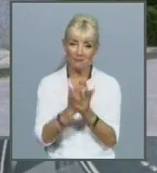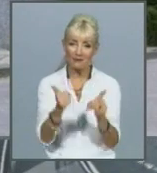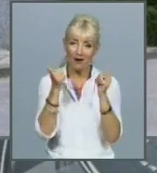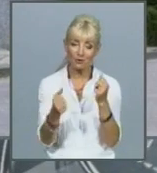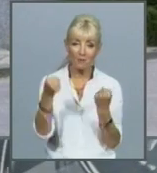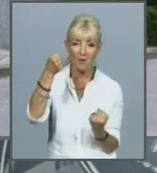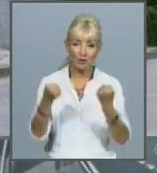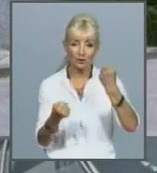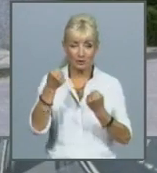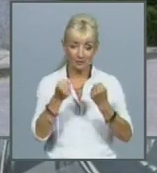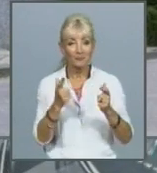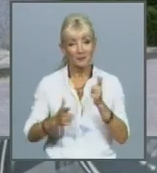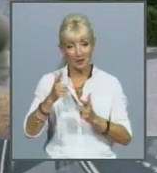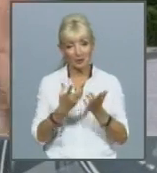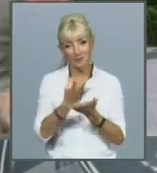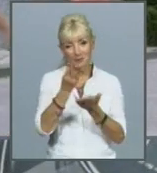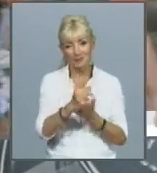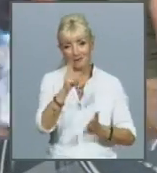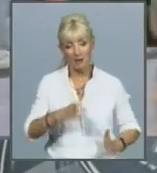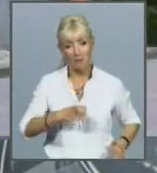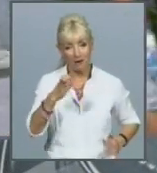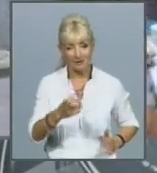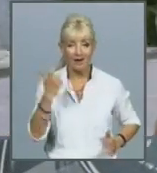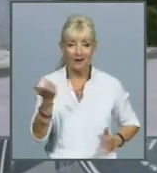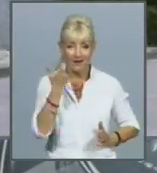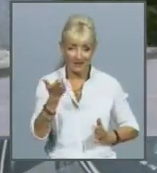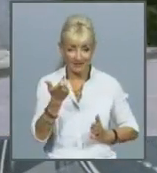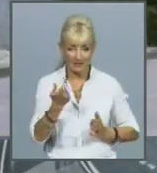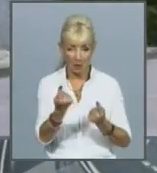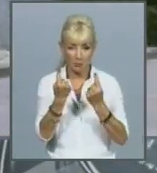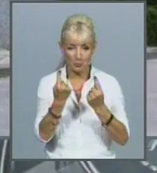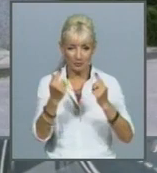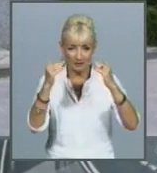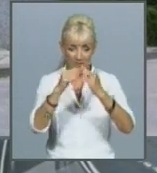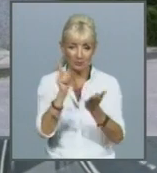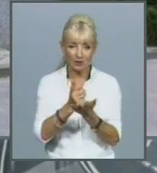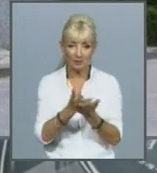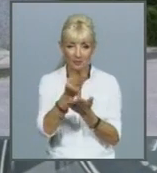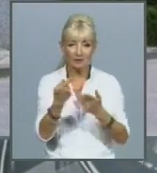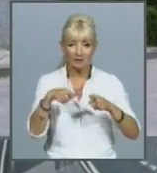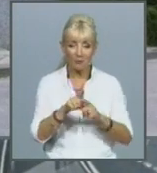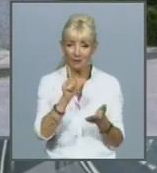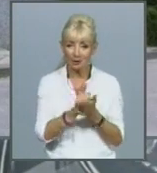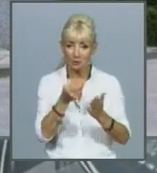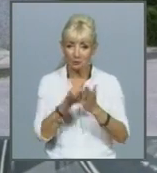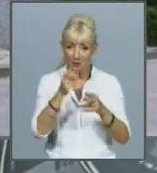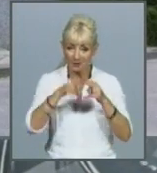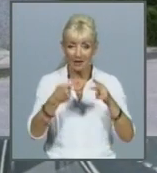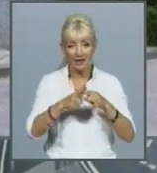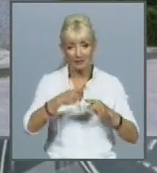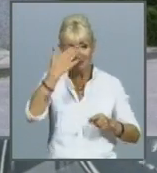автівку, готуйтесь платити за розкіш. Власники великої нерухомості повинні сплатити такий податок вже до кінця цього